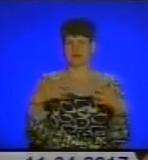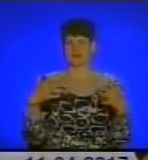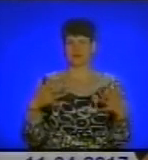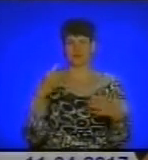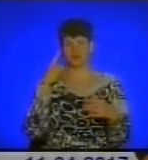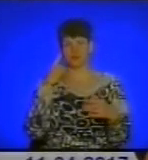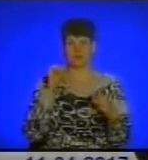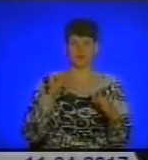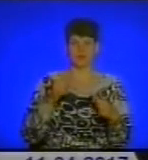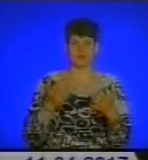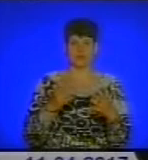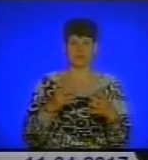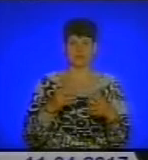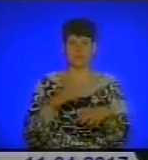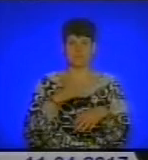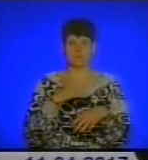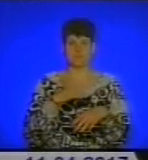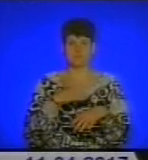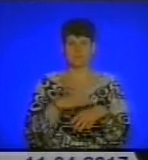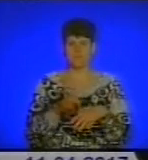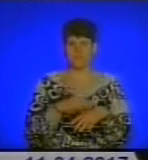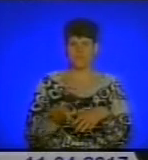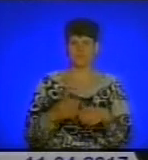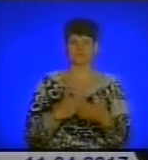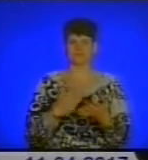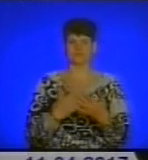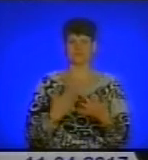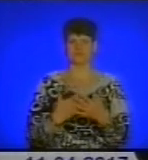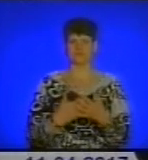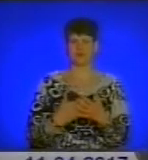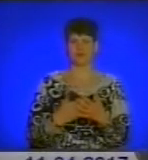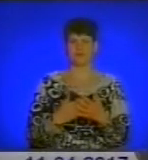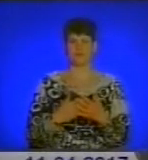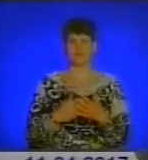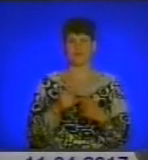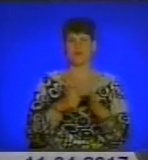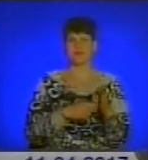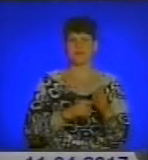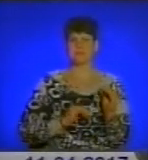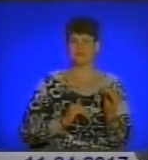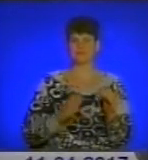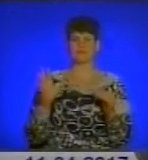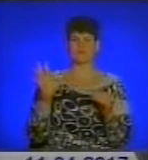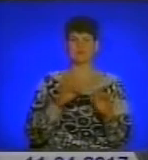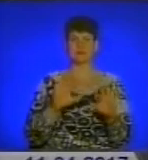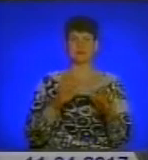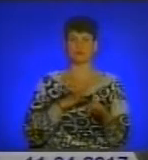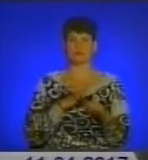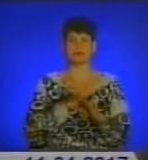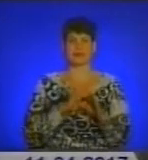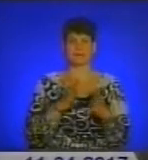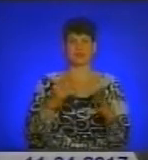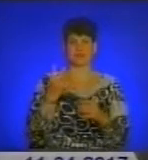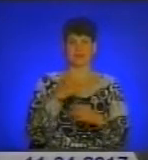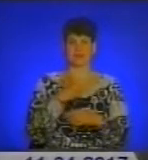що може десь якась помста, може якийсь переділ якогось бізнесу. Вся подія, пригадує подружжя, тривала не більше